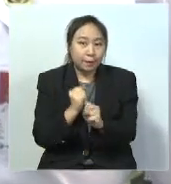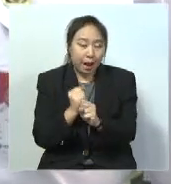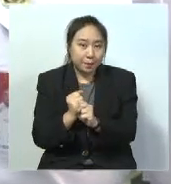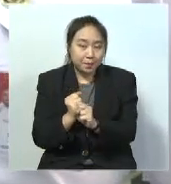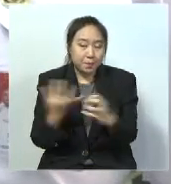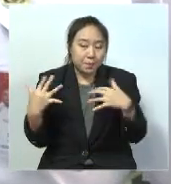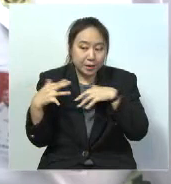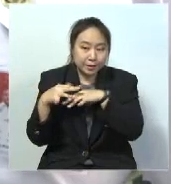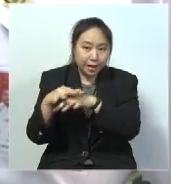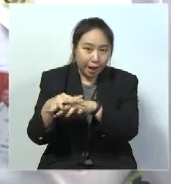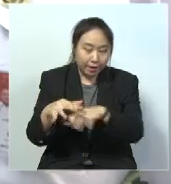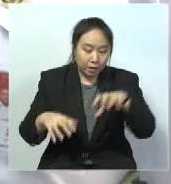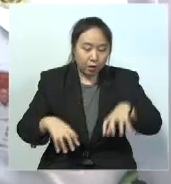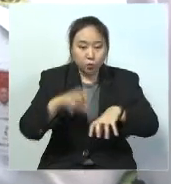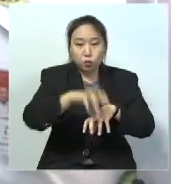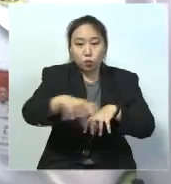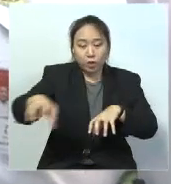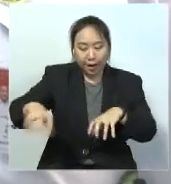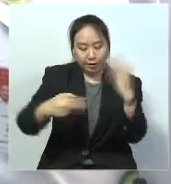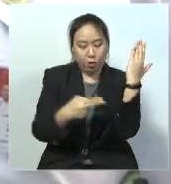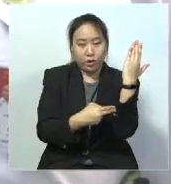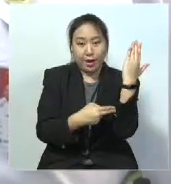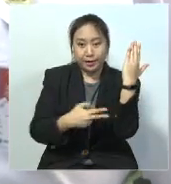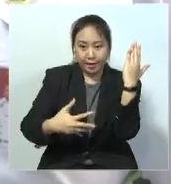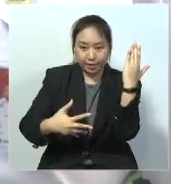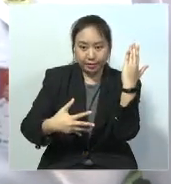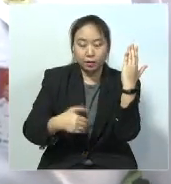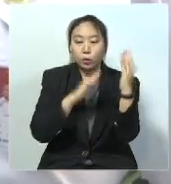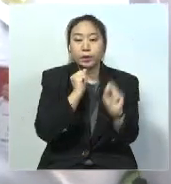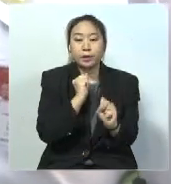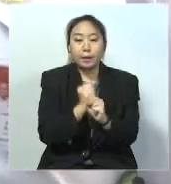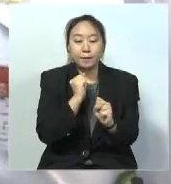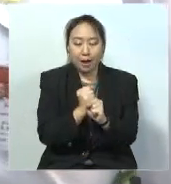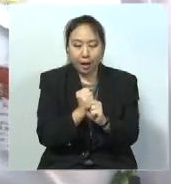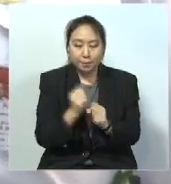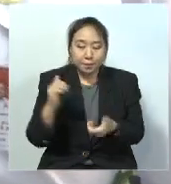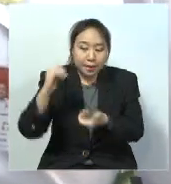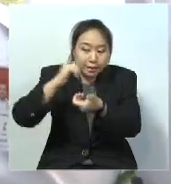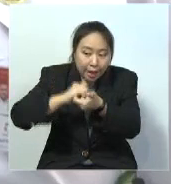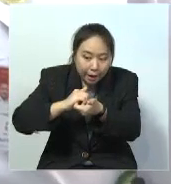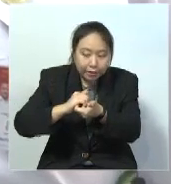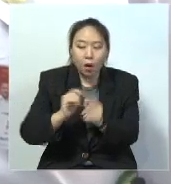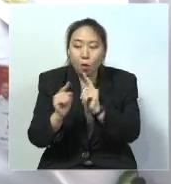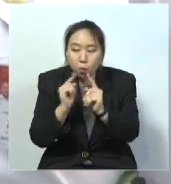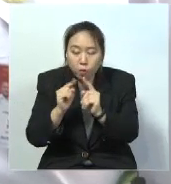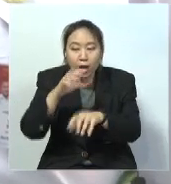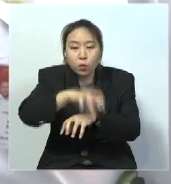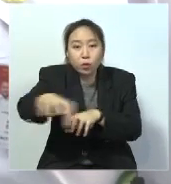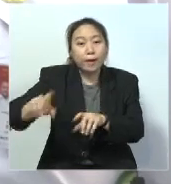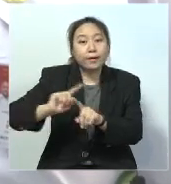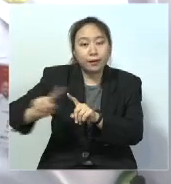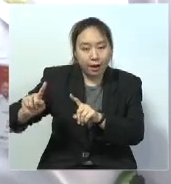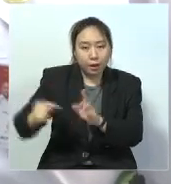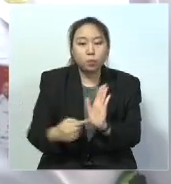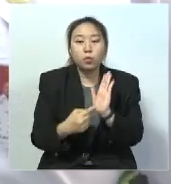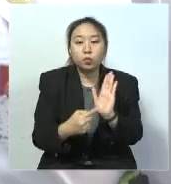นะครับจากหน่วยงานของทางที่หาดใหญ่เนี่ยเวลาจะทำงานประสานงานกับหน่วยงานอื่นเช่นหน่วย